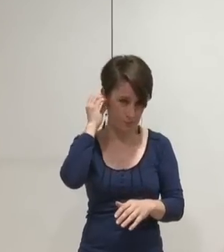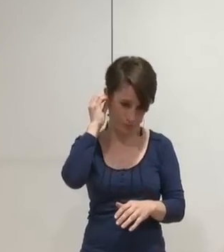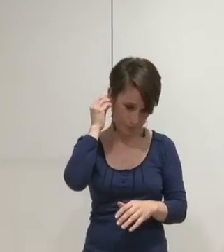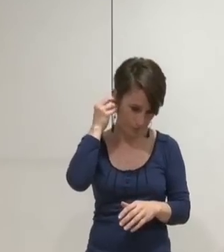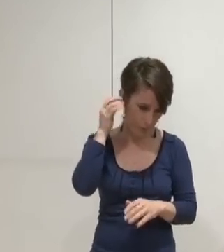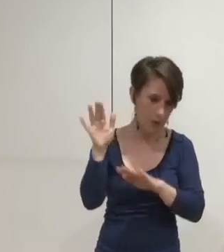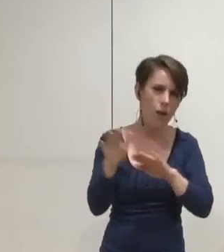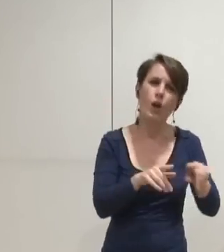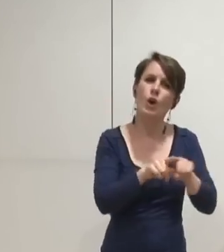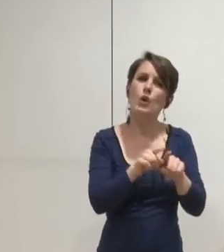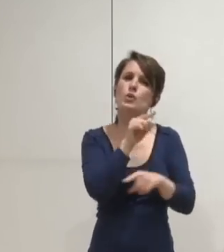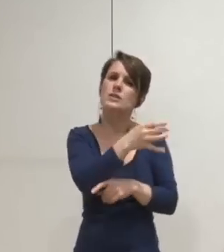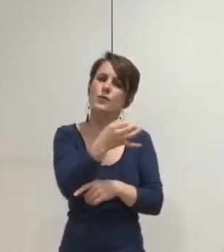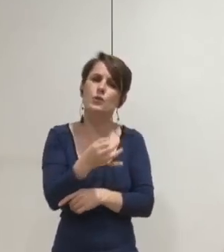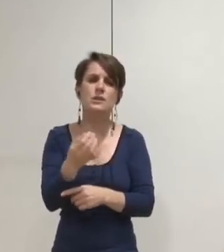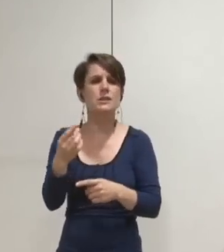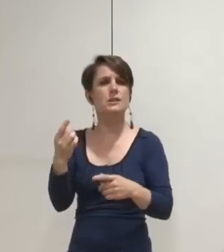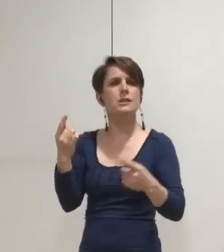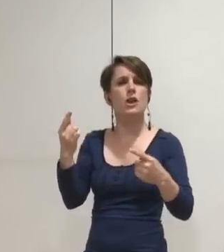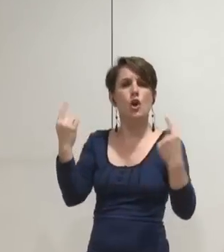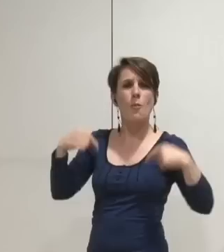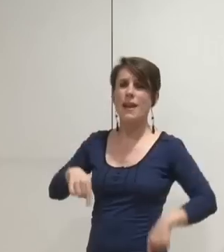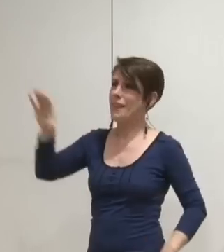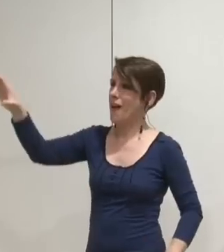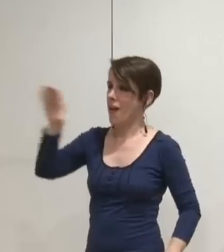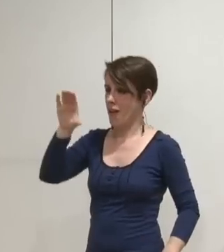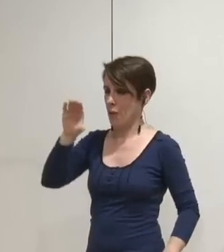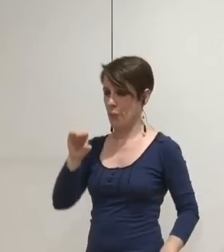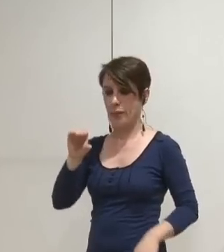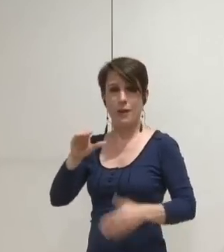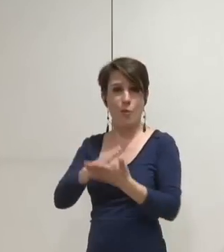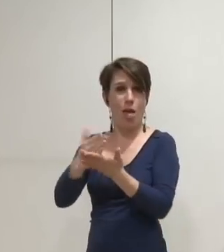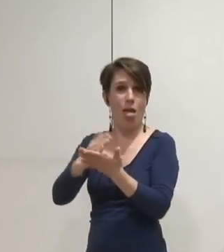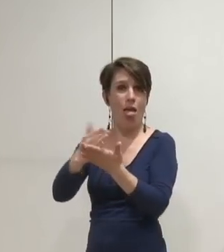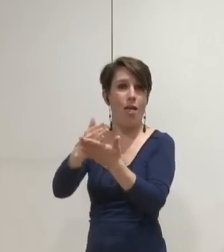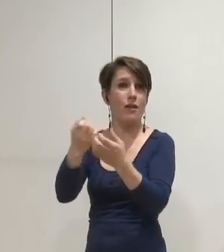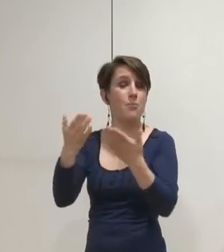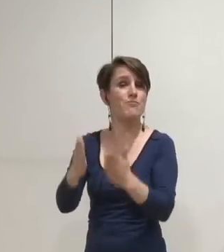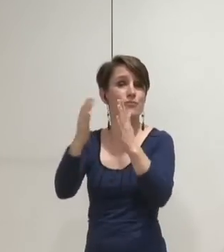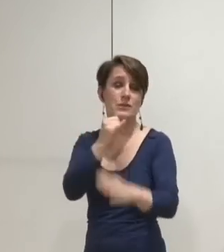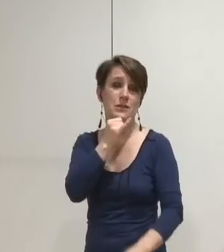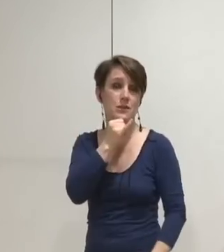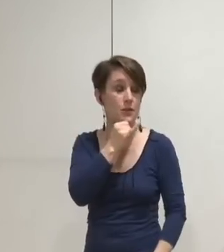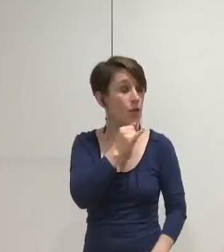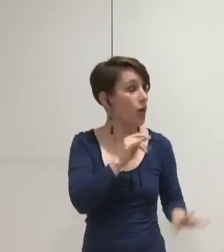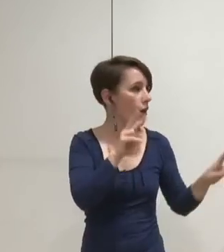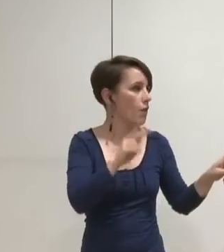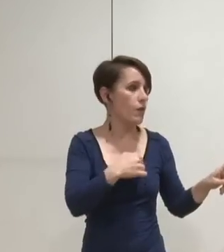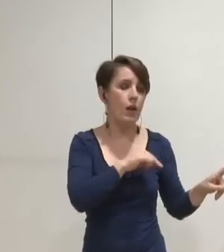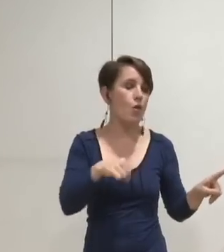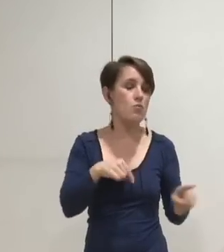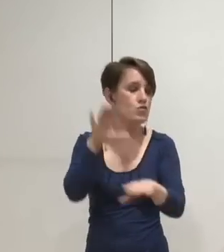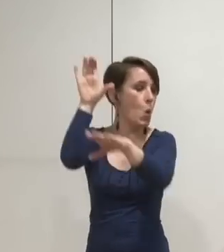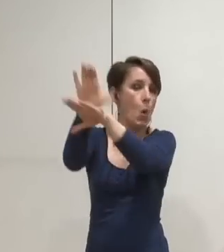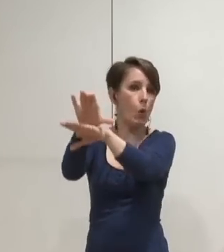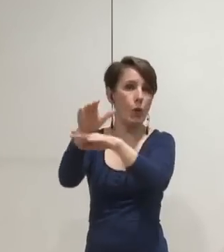pas stabilisés comme en termes élégan chosesl sont dites pour notre part nous sommes très hostiles à la politique de la ville